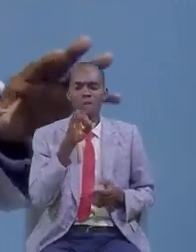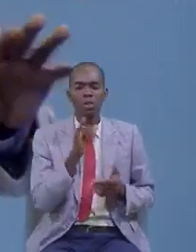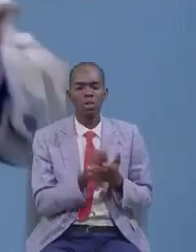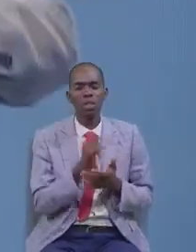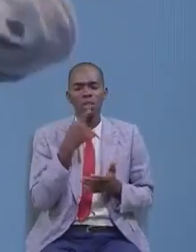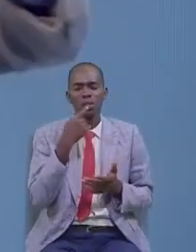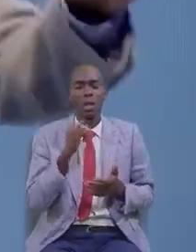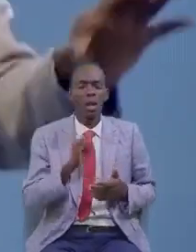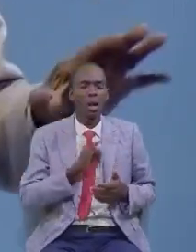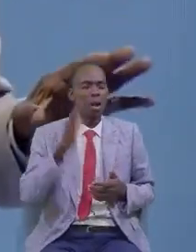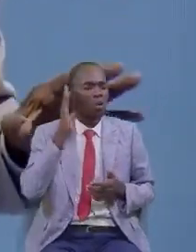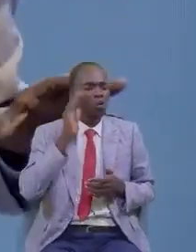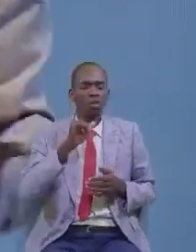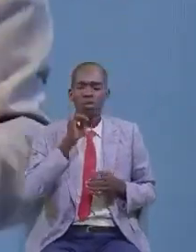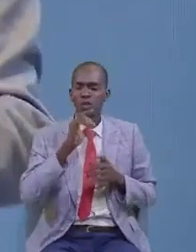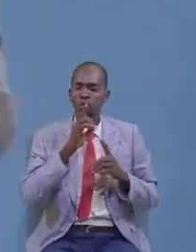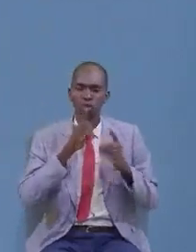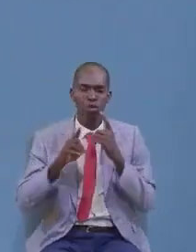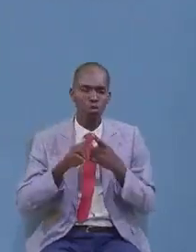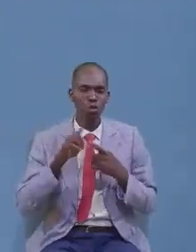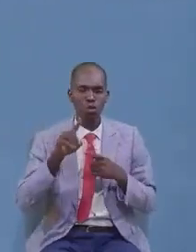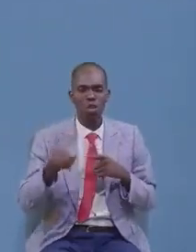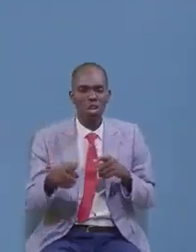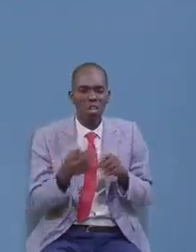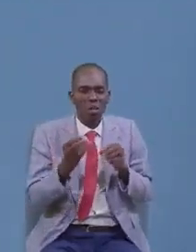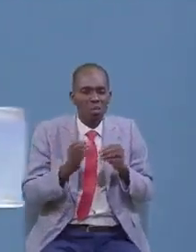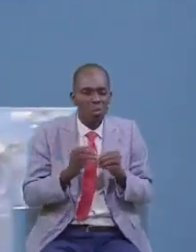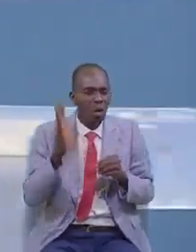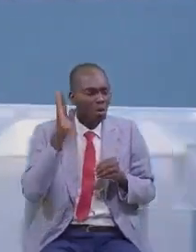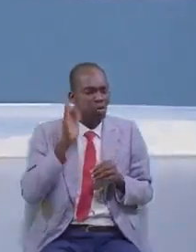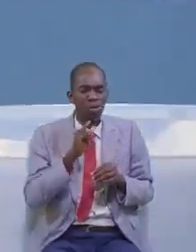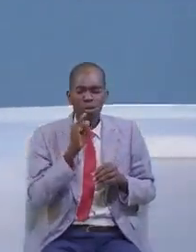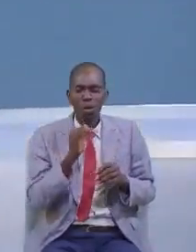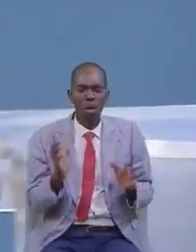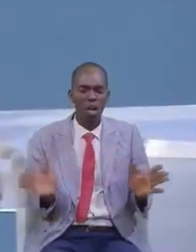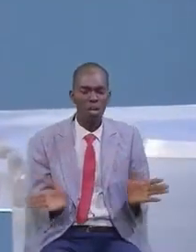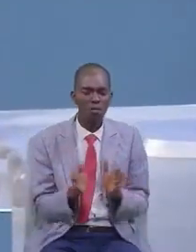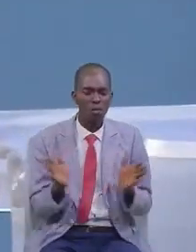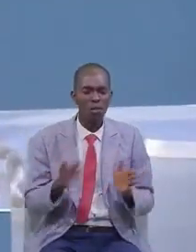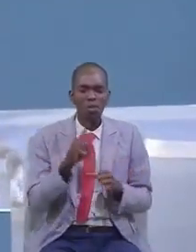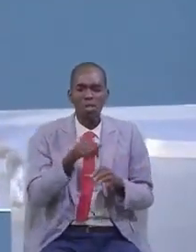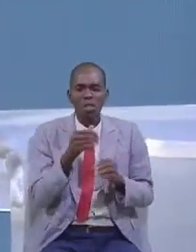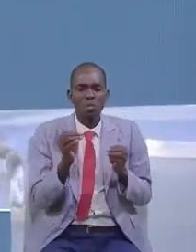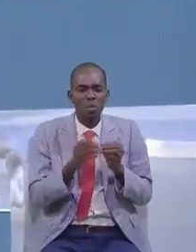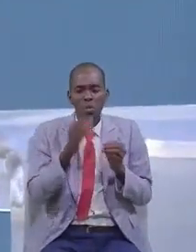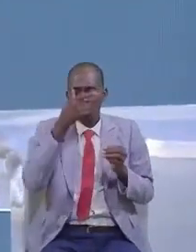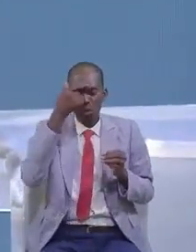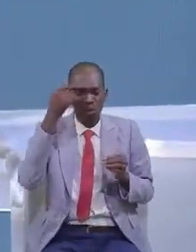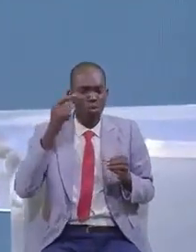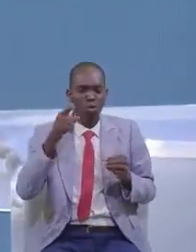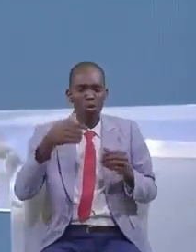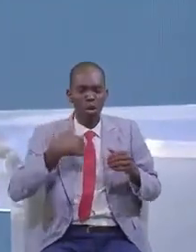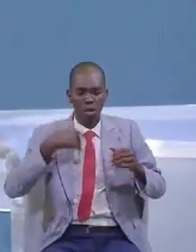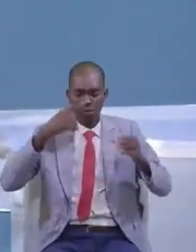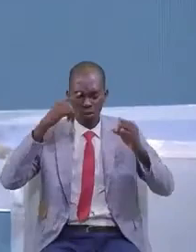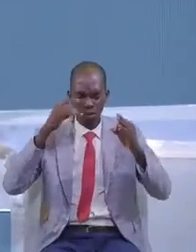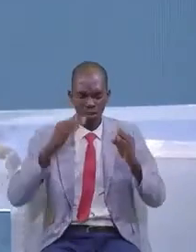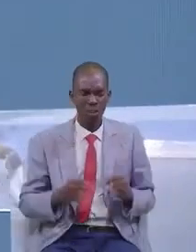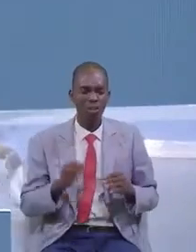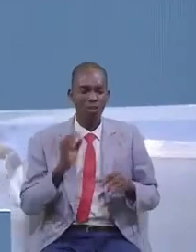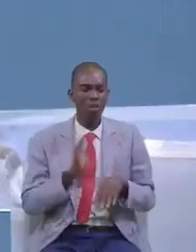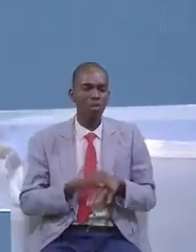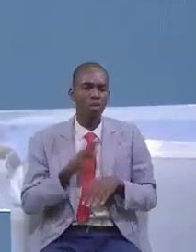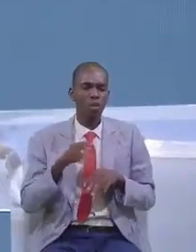you anymore, I'll not warn you anymore, I'll not advise you anymore, because you are bent on your way and you see